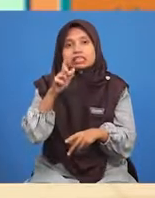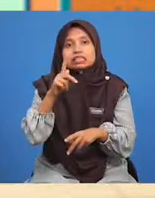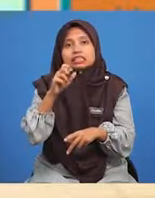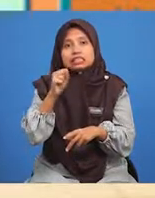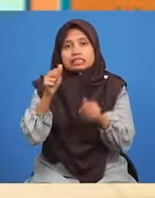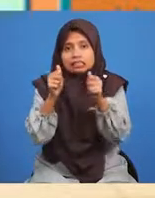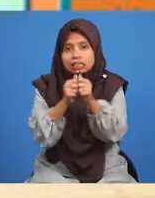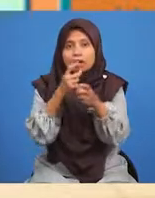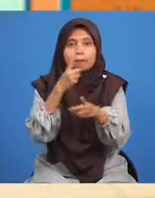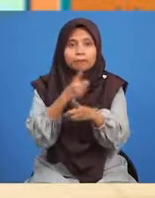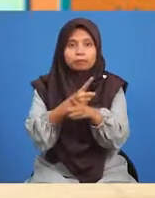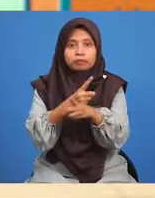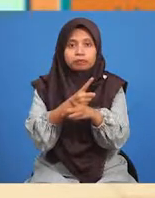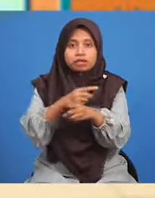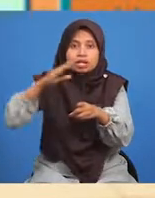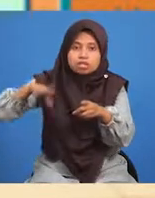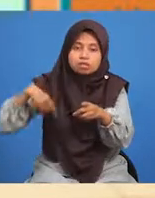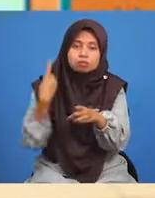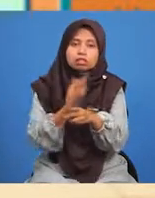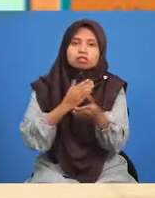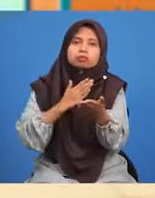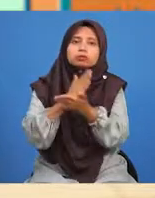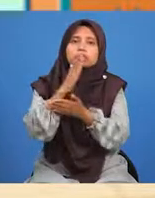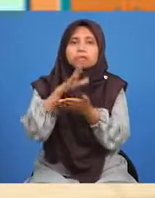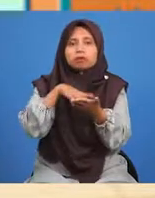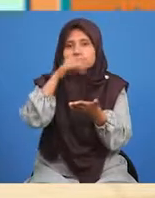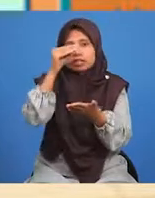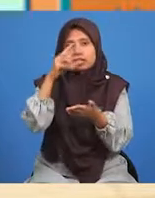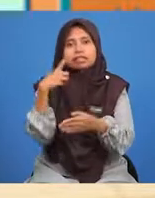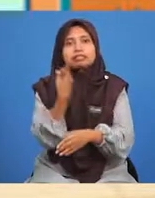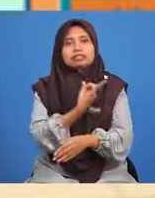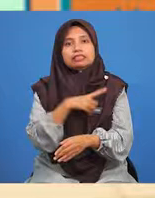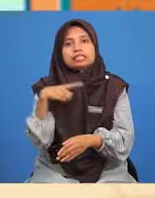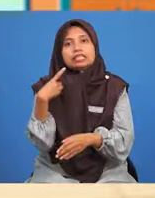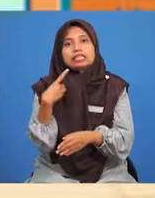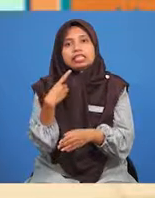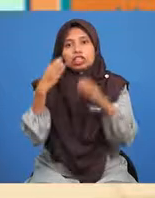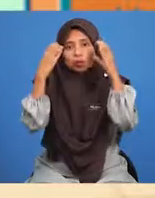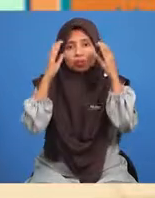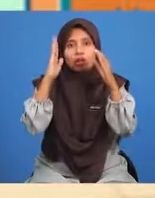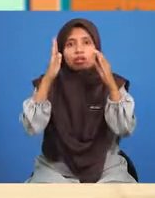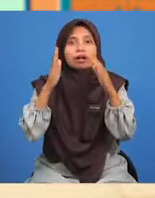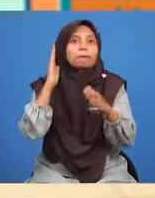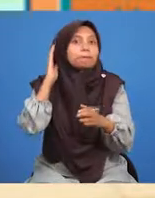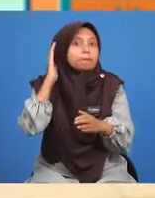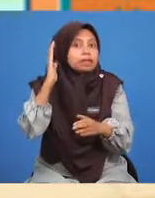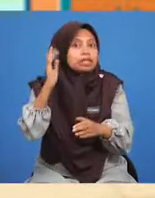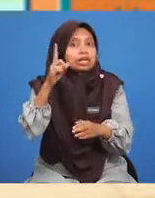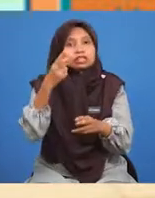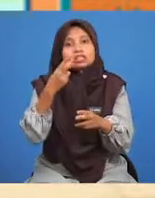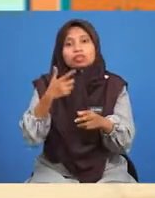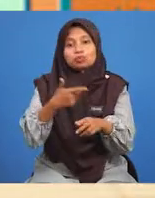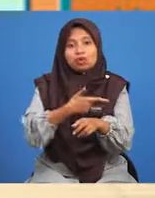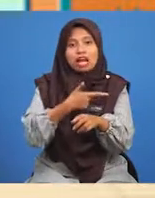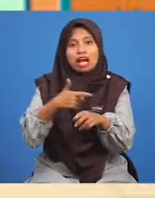Sebelum kita meneruskan dengan pelajaran kita, apa kata kita dengar dahulu sebuah lagu